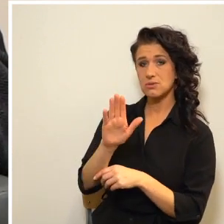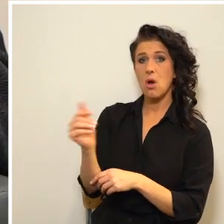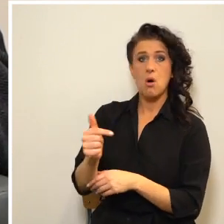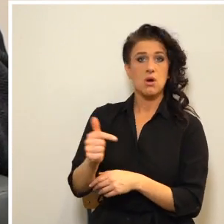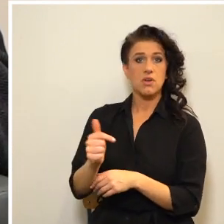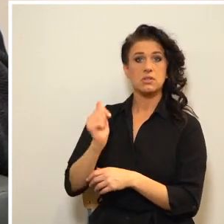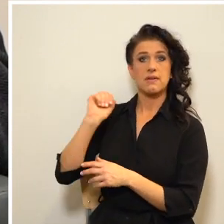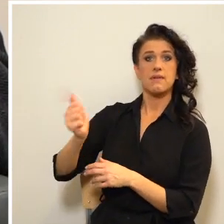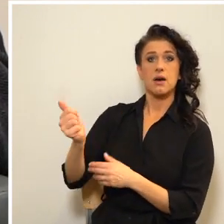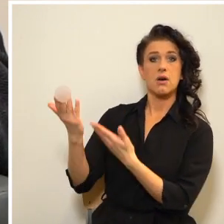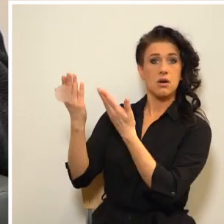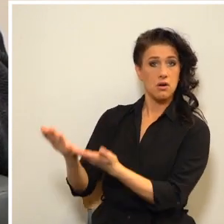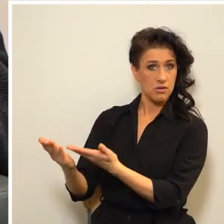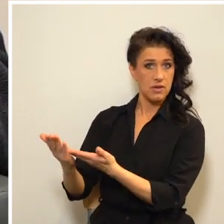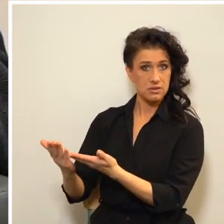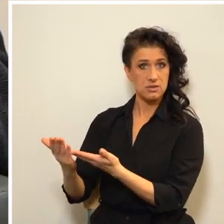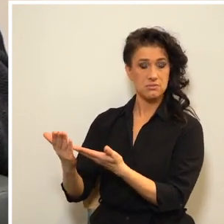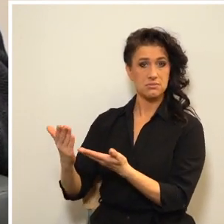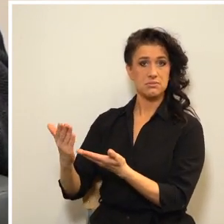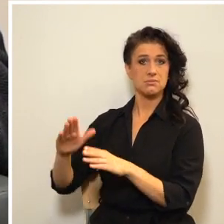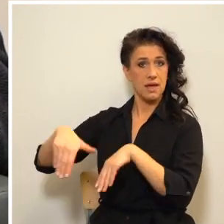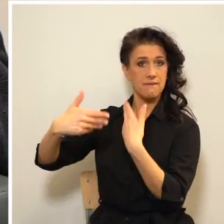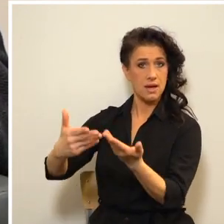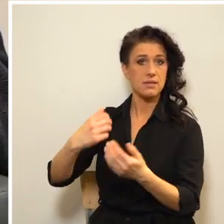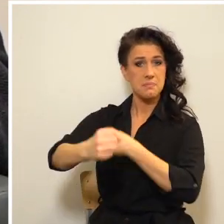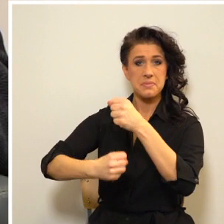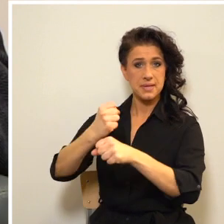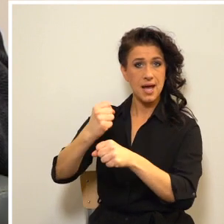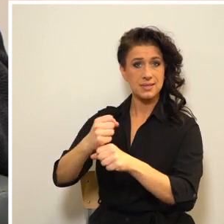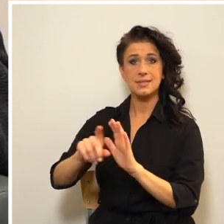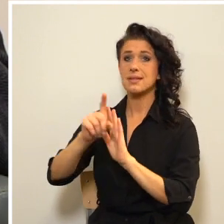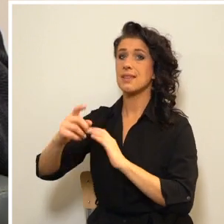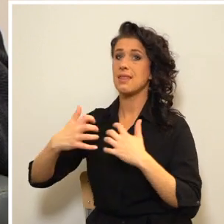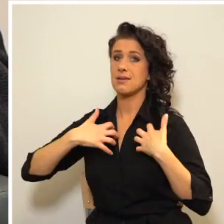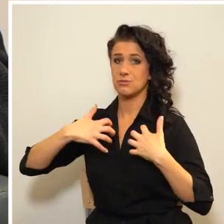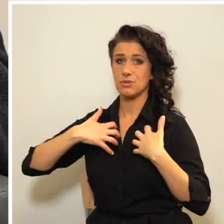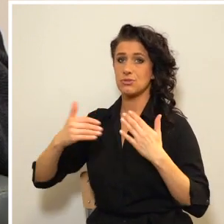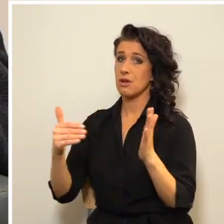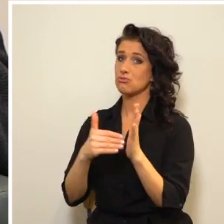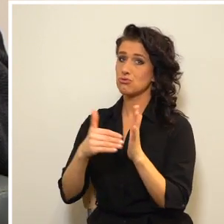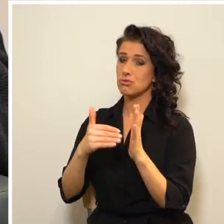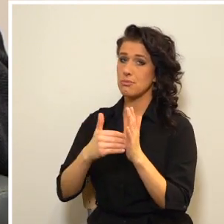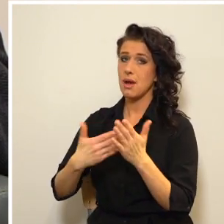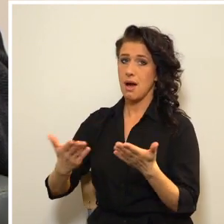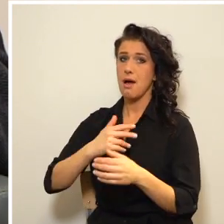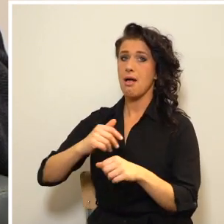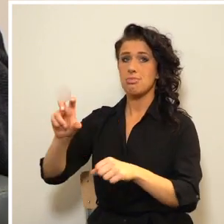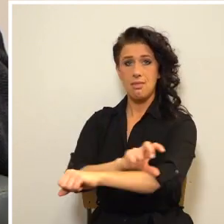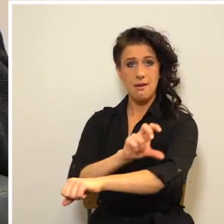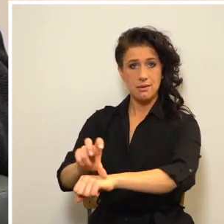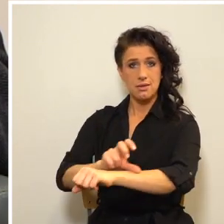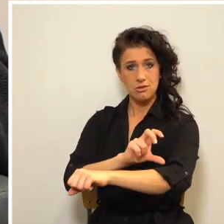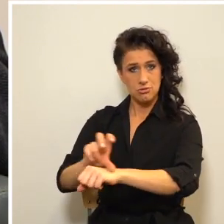transplantacji narządów jest to złożona Posługa na rzecz życia w której trzeba pogodzić postęp techniczny